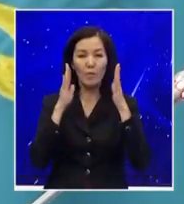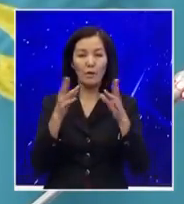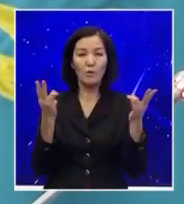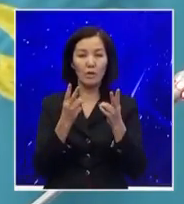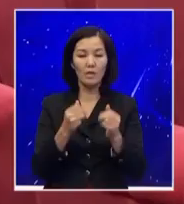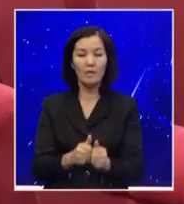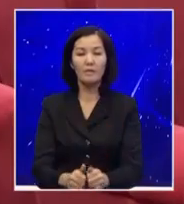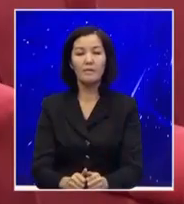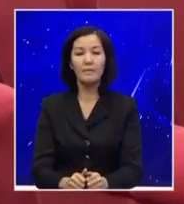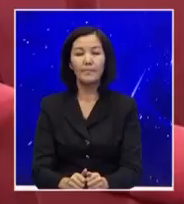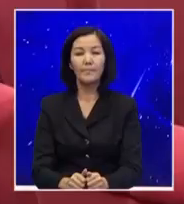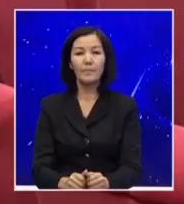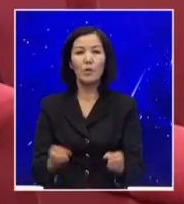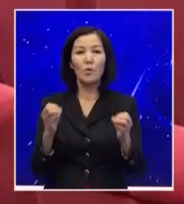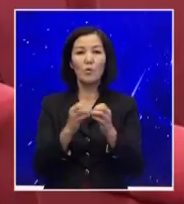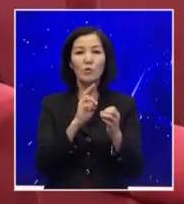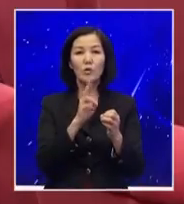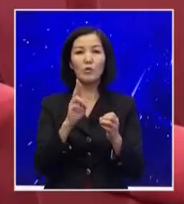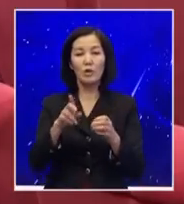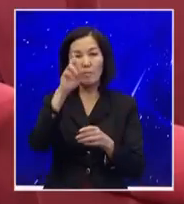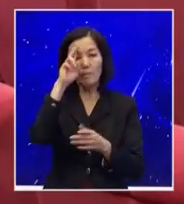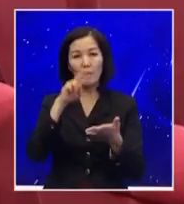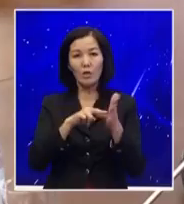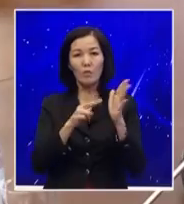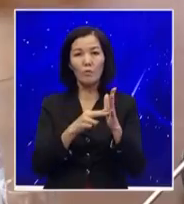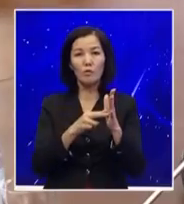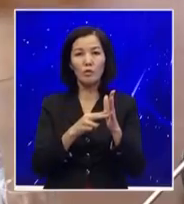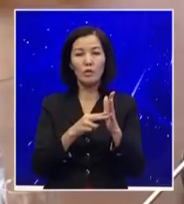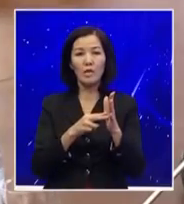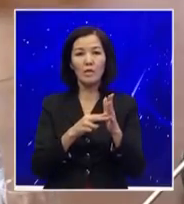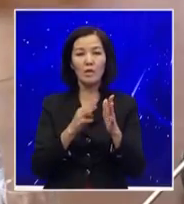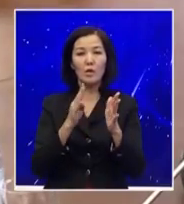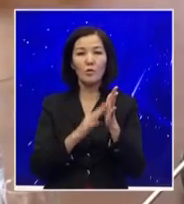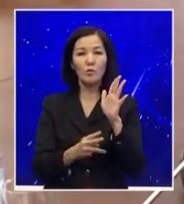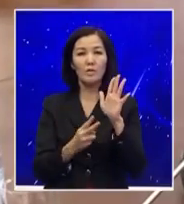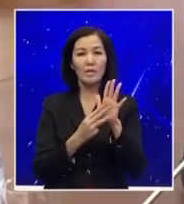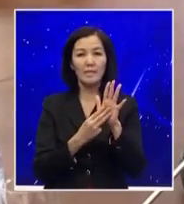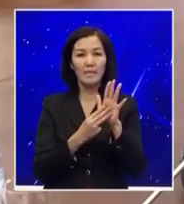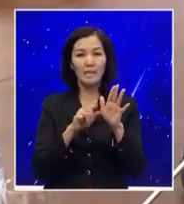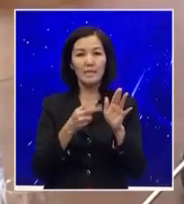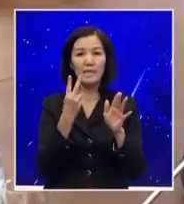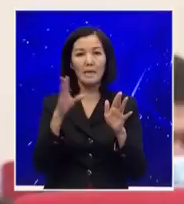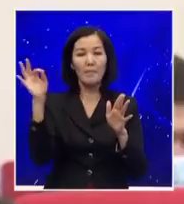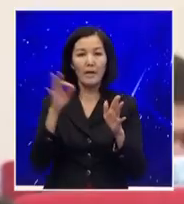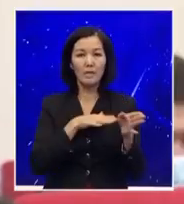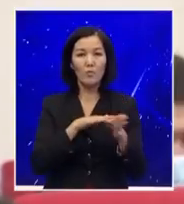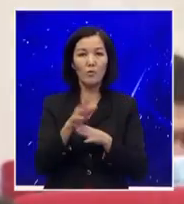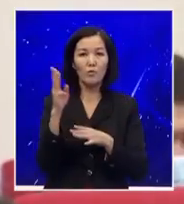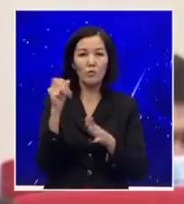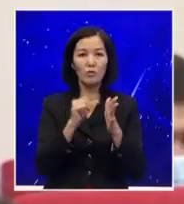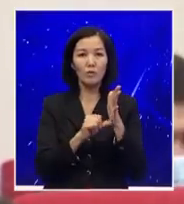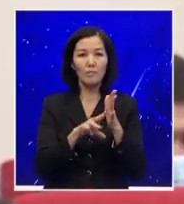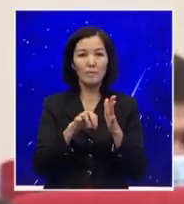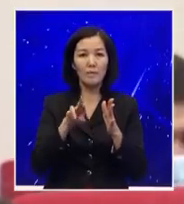болсын. 10 қыркүйекке мемлекеттік бюджетке түсім жоспары 98,2% орындалыпты. 360